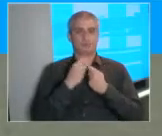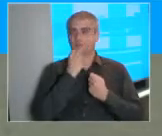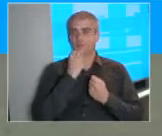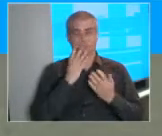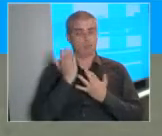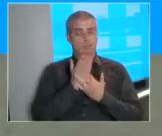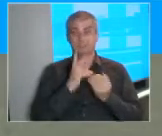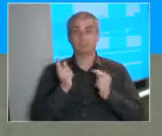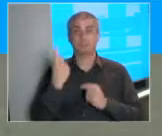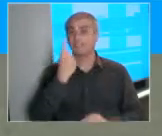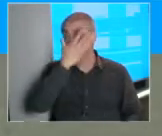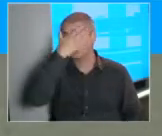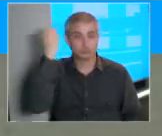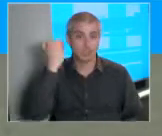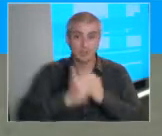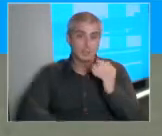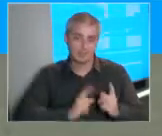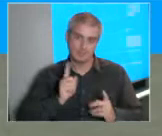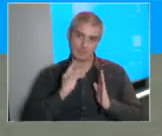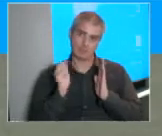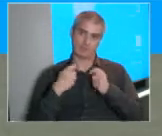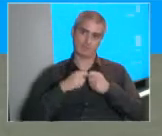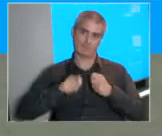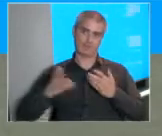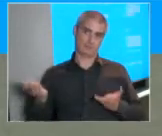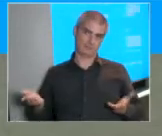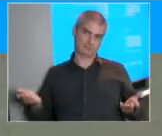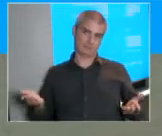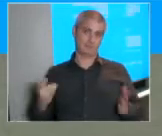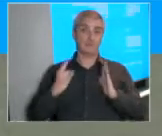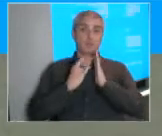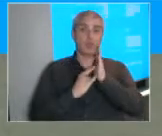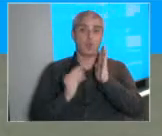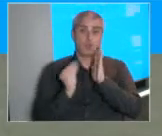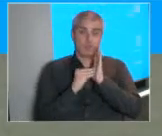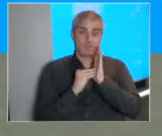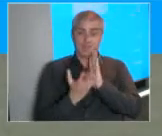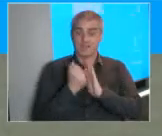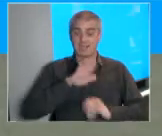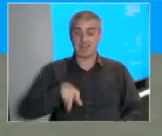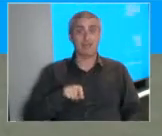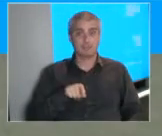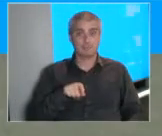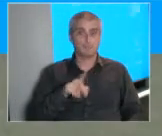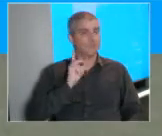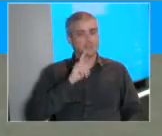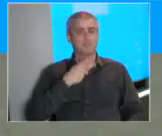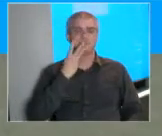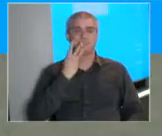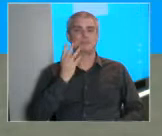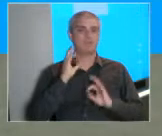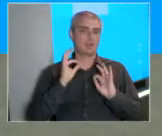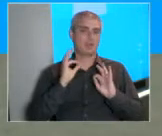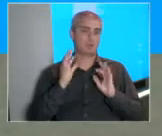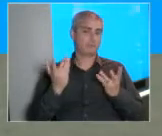המזונות. היחיד ששכח להתקדם איתנו זה המחוקק, אוקיי? החוק שקובע שחזקת הגיל הרך, מה שנקרא בשפה